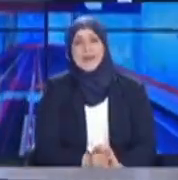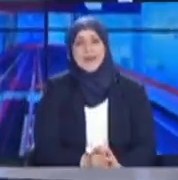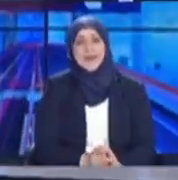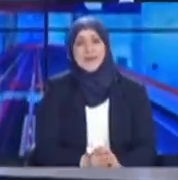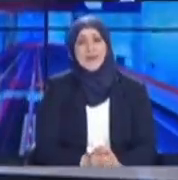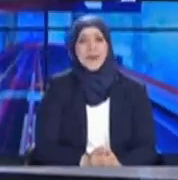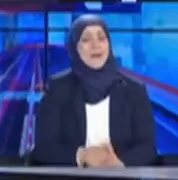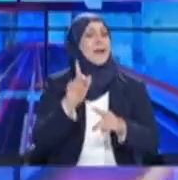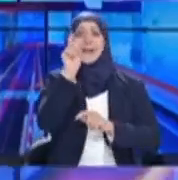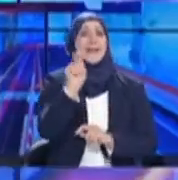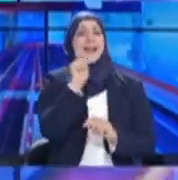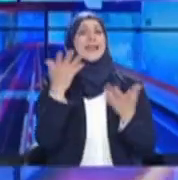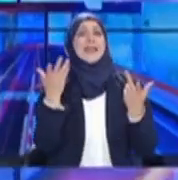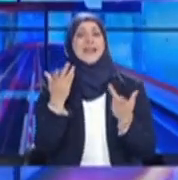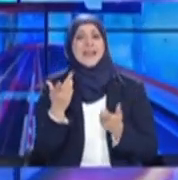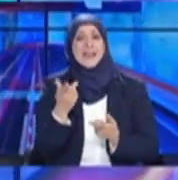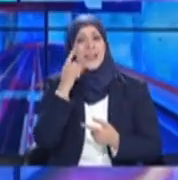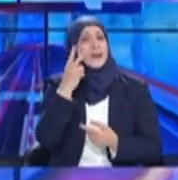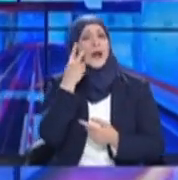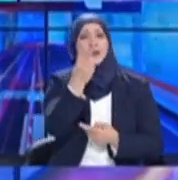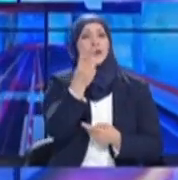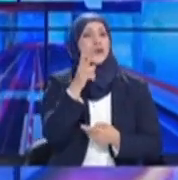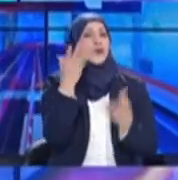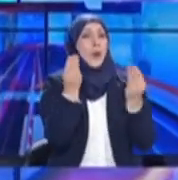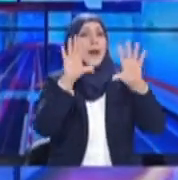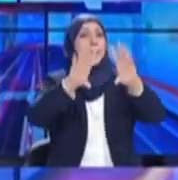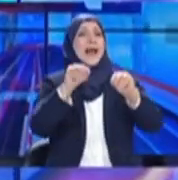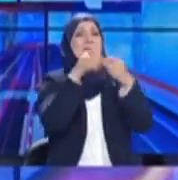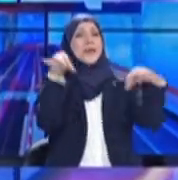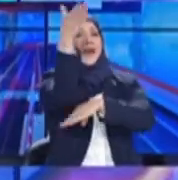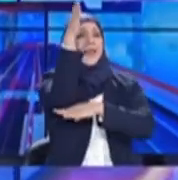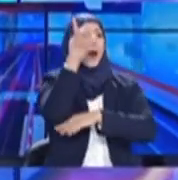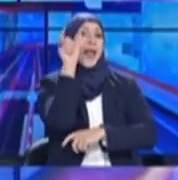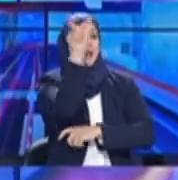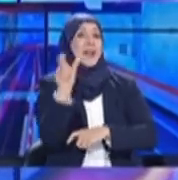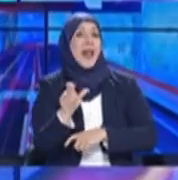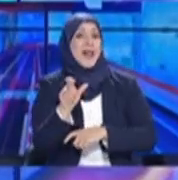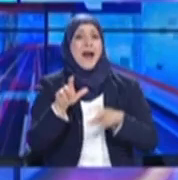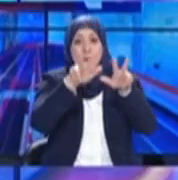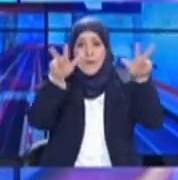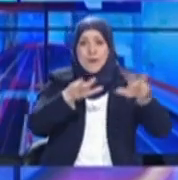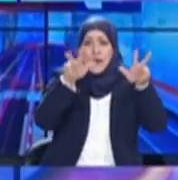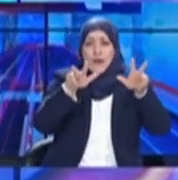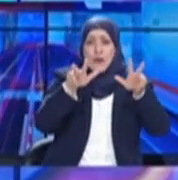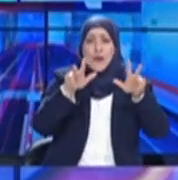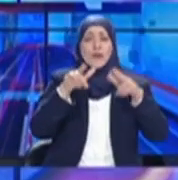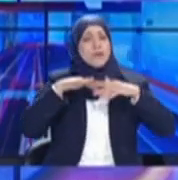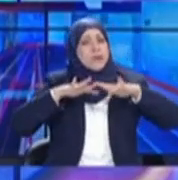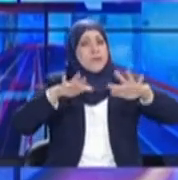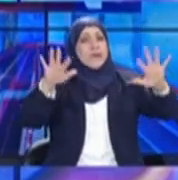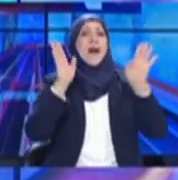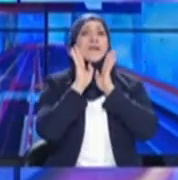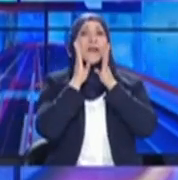طبعا ما شفت وخاصه في الايطاليه تم تنقلها في علاقه